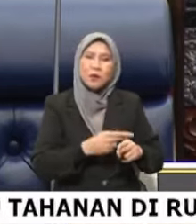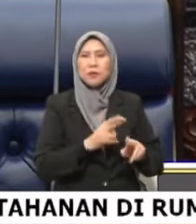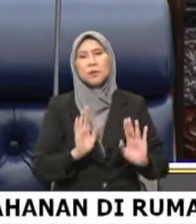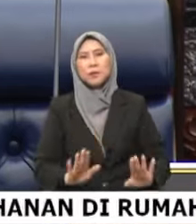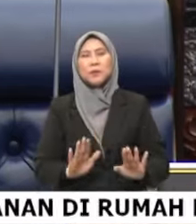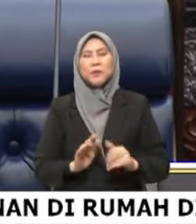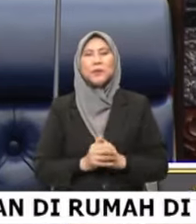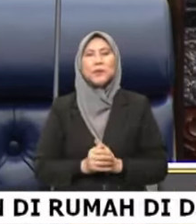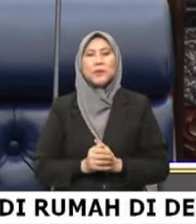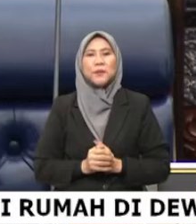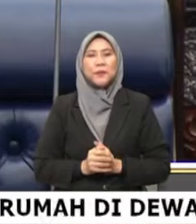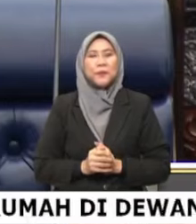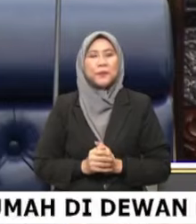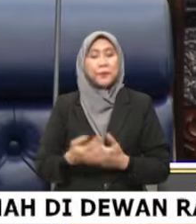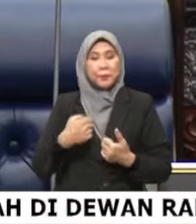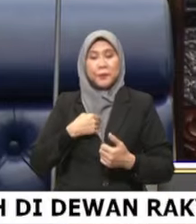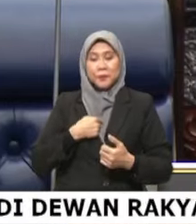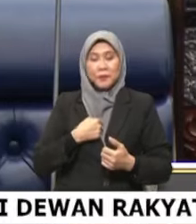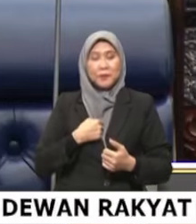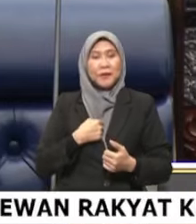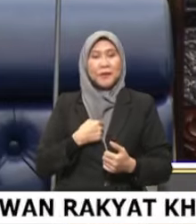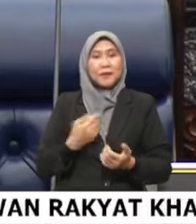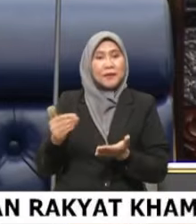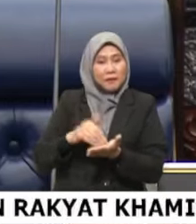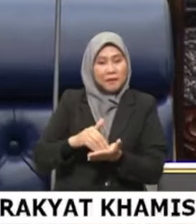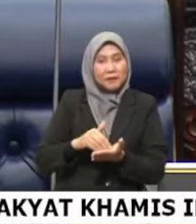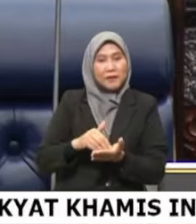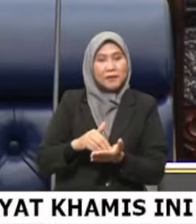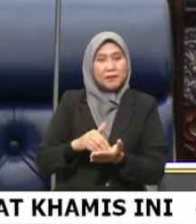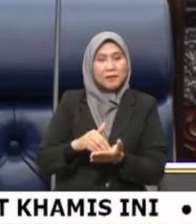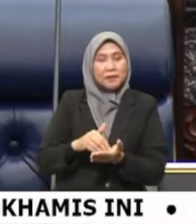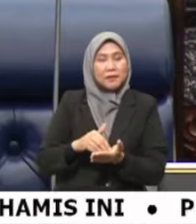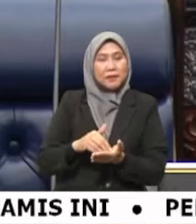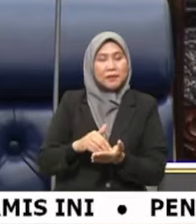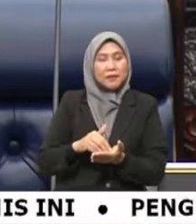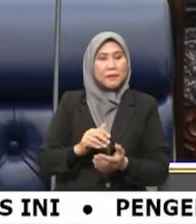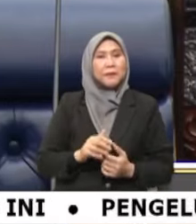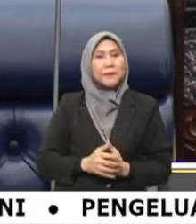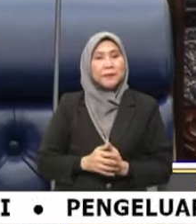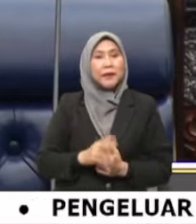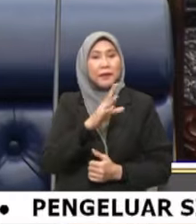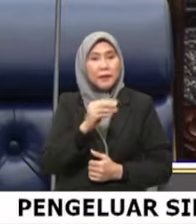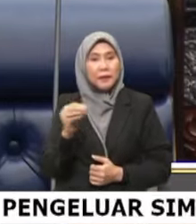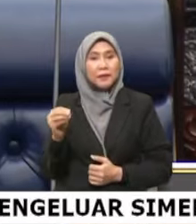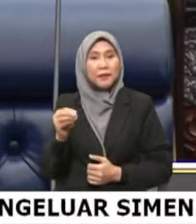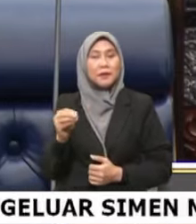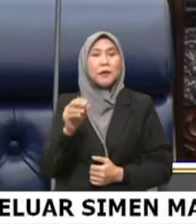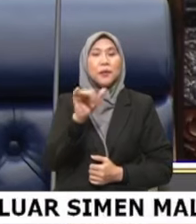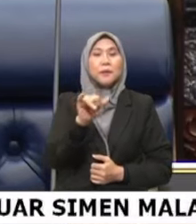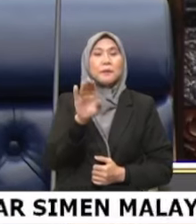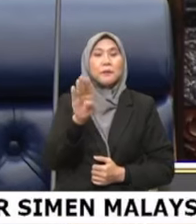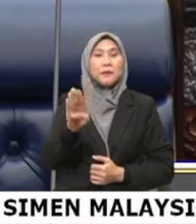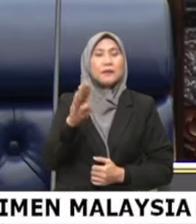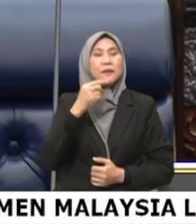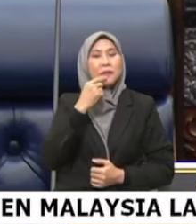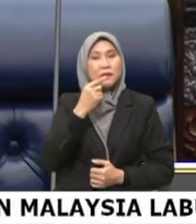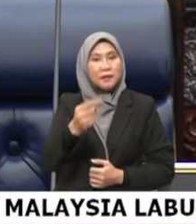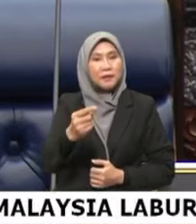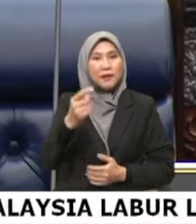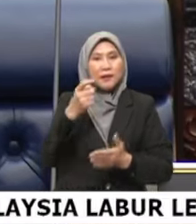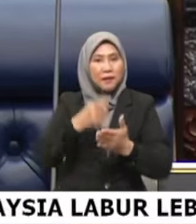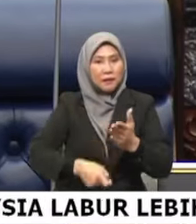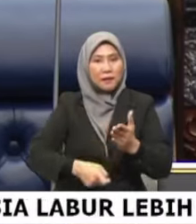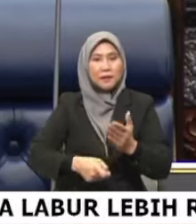ya. Dan bukan saya tanya ini lagi satu soalan. Dan yang Umat telah menyebut tadi tentang